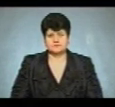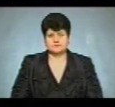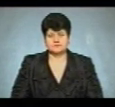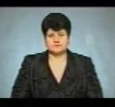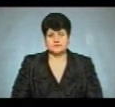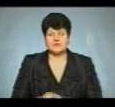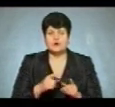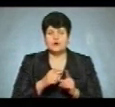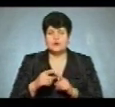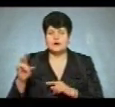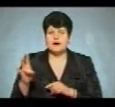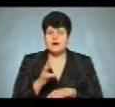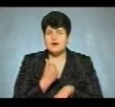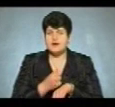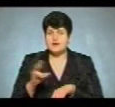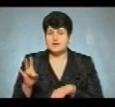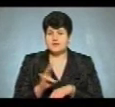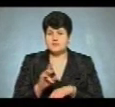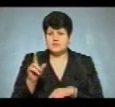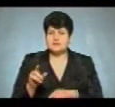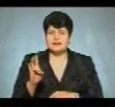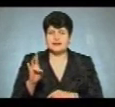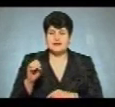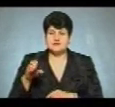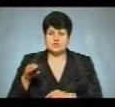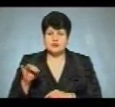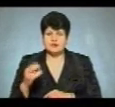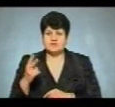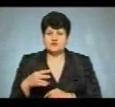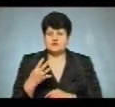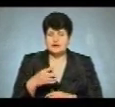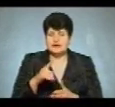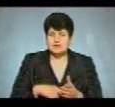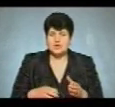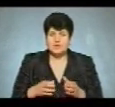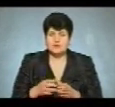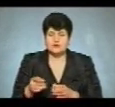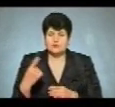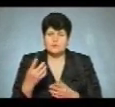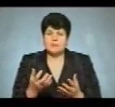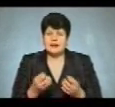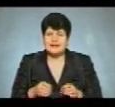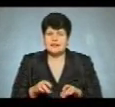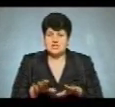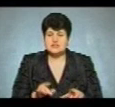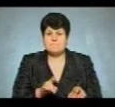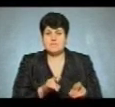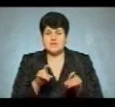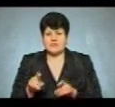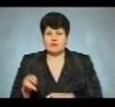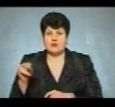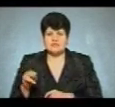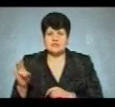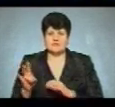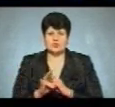За словами архієпископа Нестора, 24 релігійні громади Тернопільської області прийняли рішення перейти до Православної